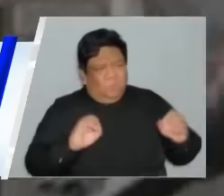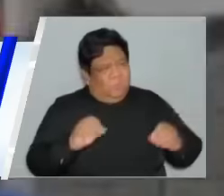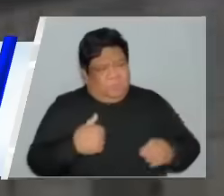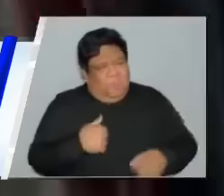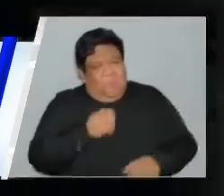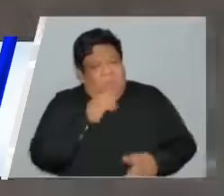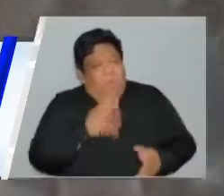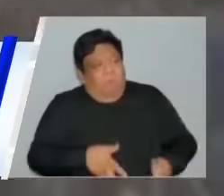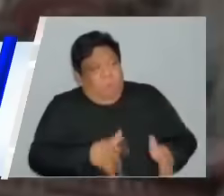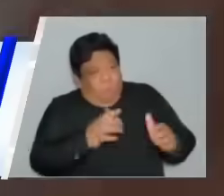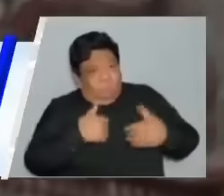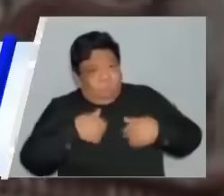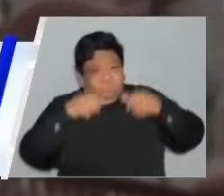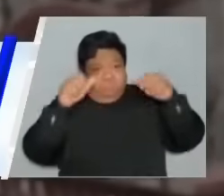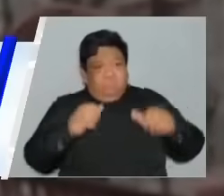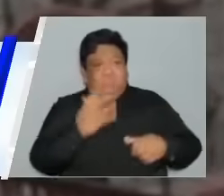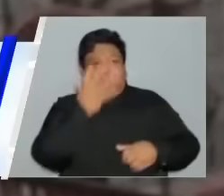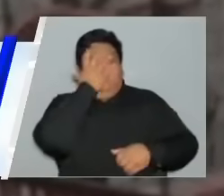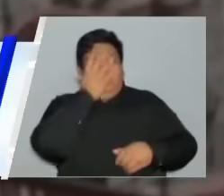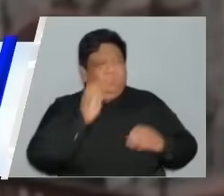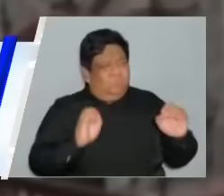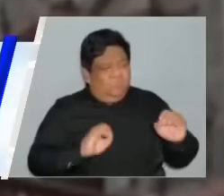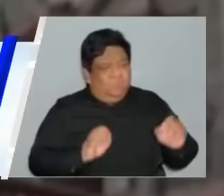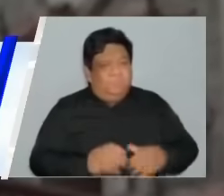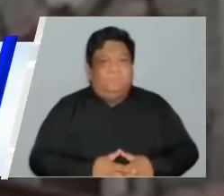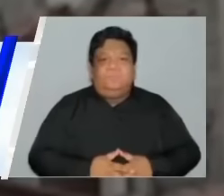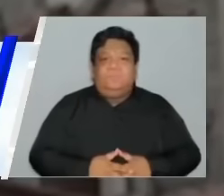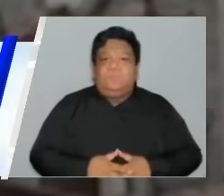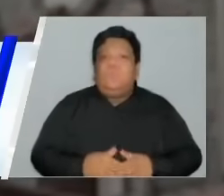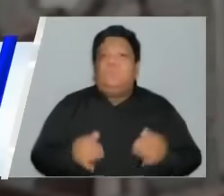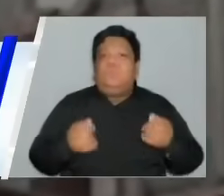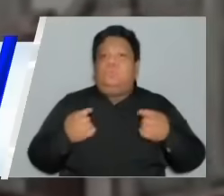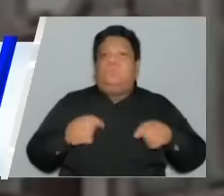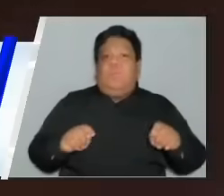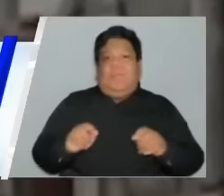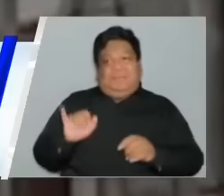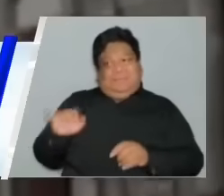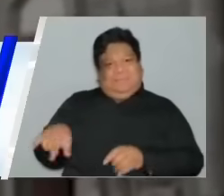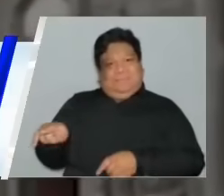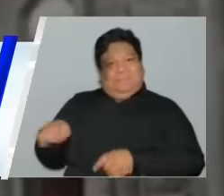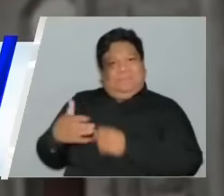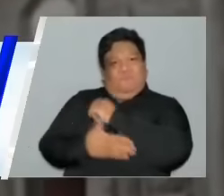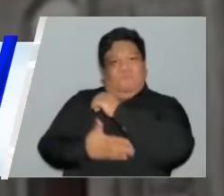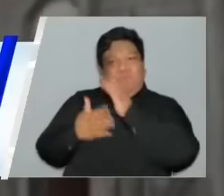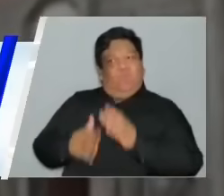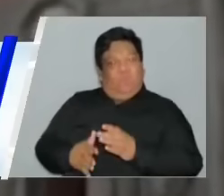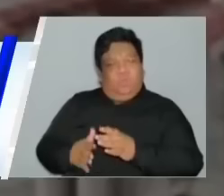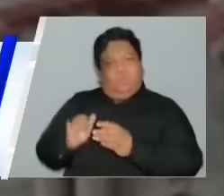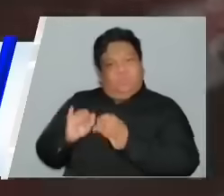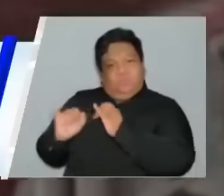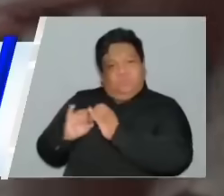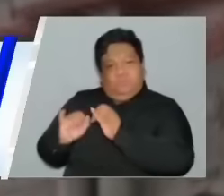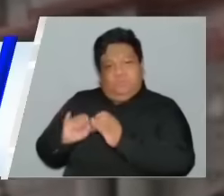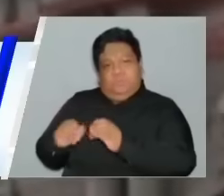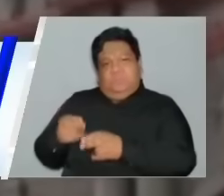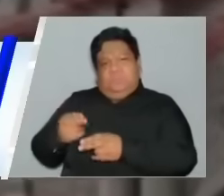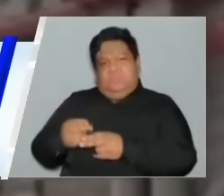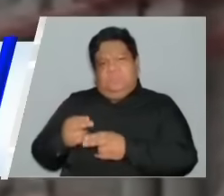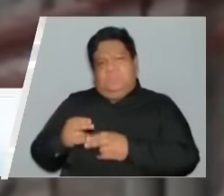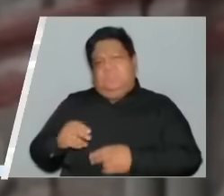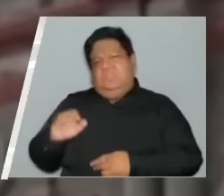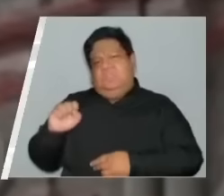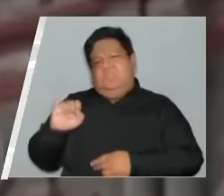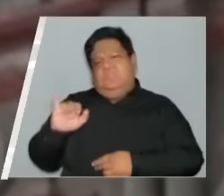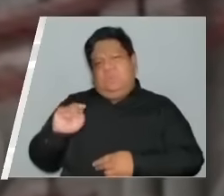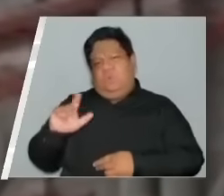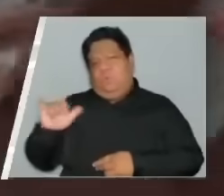eh. Sinusubukan pa naming makuna ng pahayagang uploader ng TikTok video na may account name na Saigin Lost. Para sa GMA